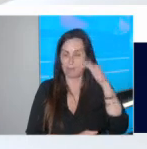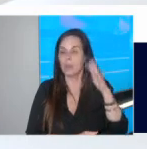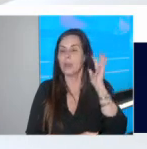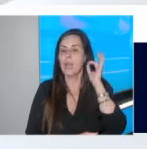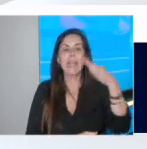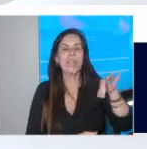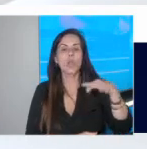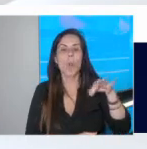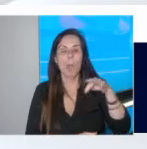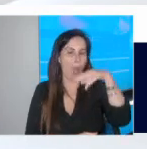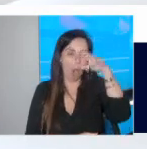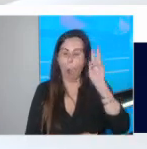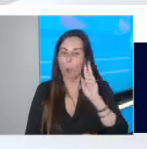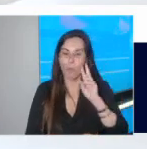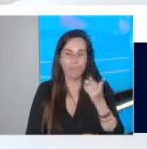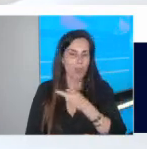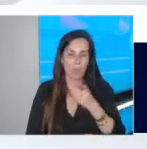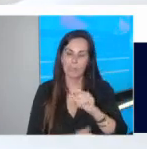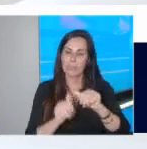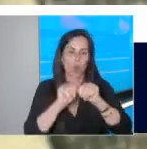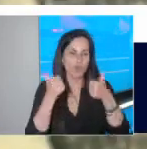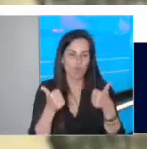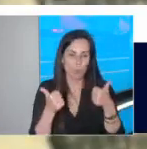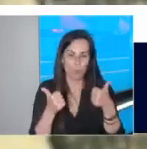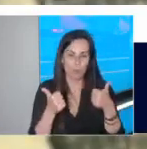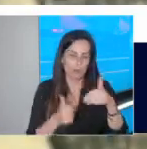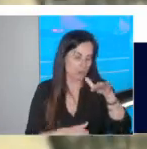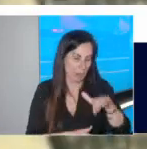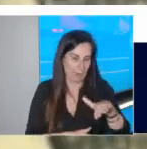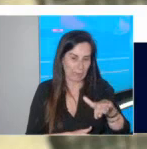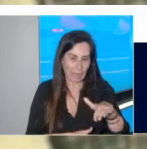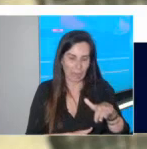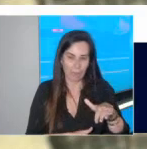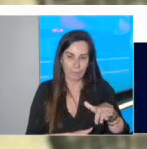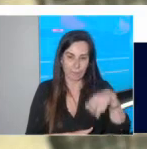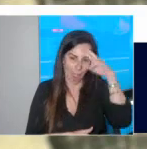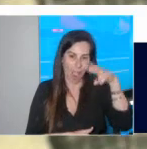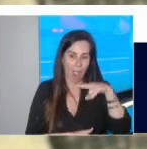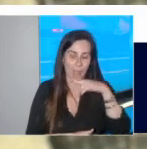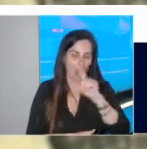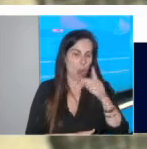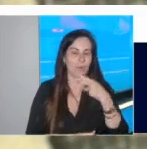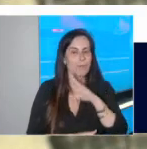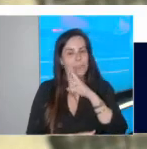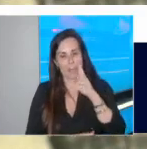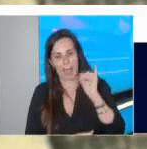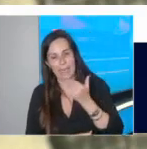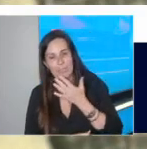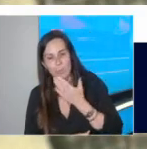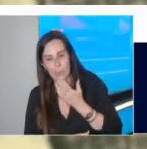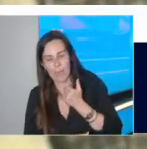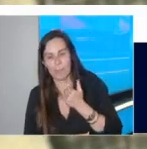יתומה. ההורים שלה התגרשו כשהייתה קטנה, אביה היה לא יהודי ואמא הייתה